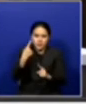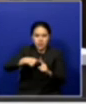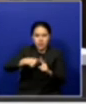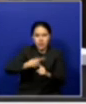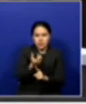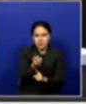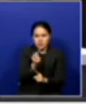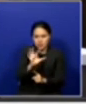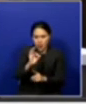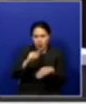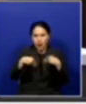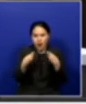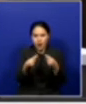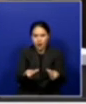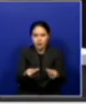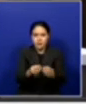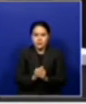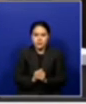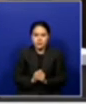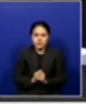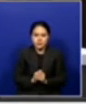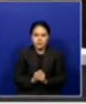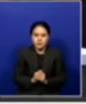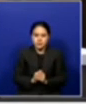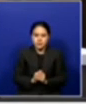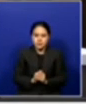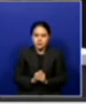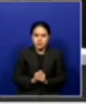อไอ้นี่ไม่มีใครขัดขานครับ